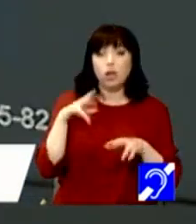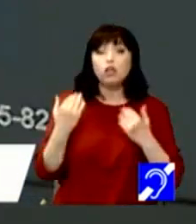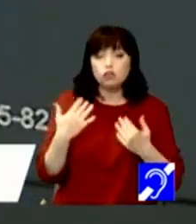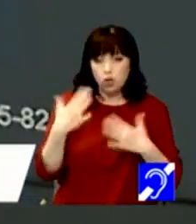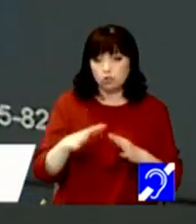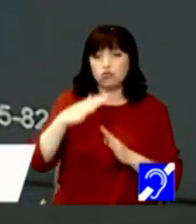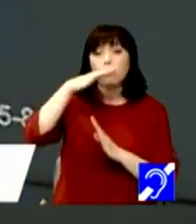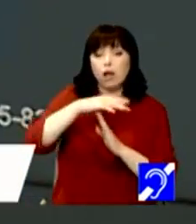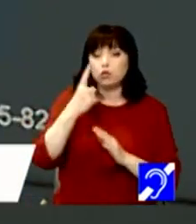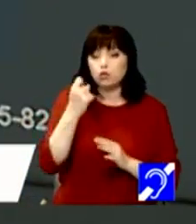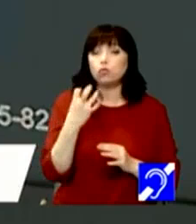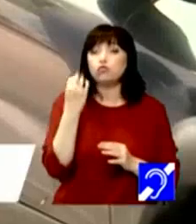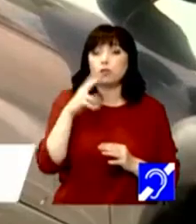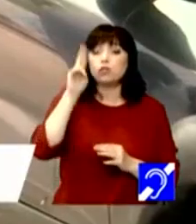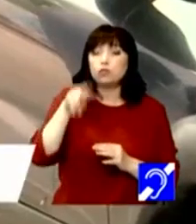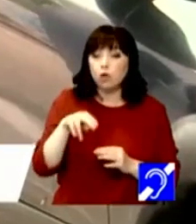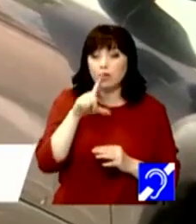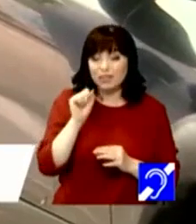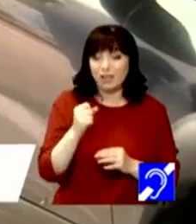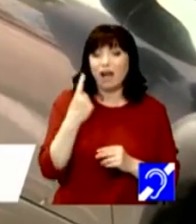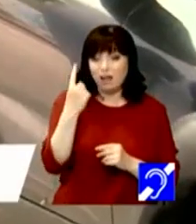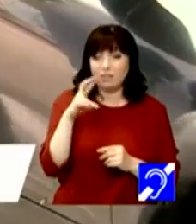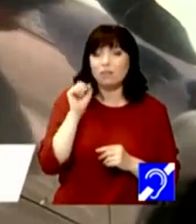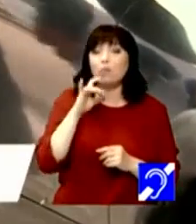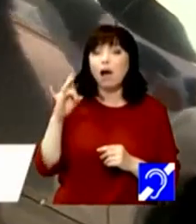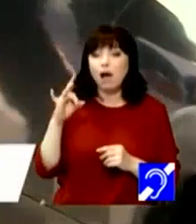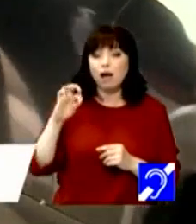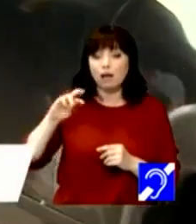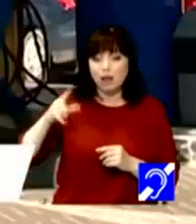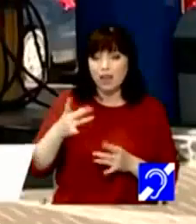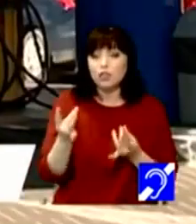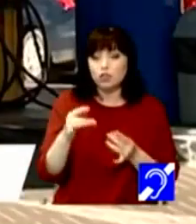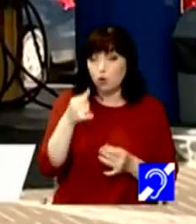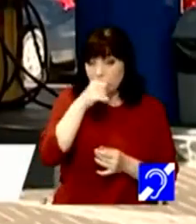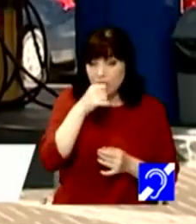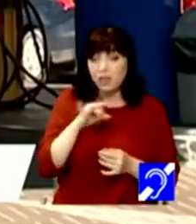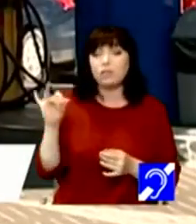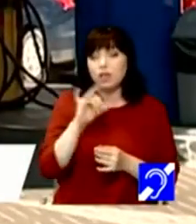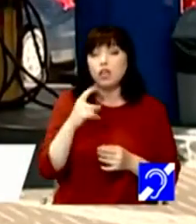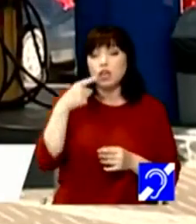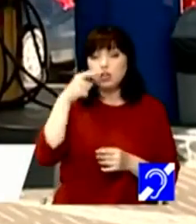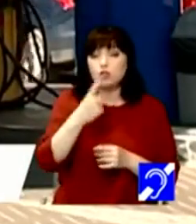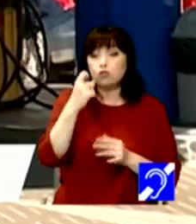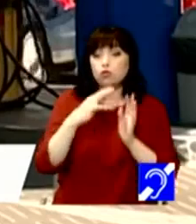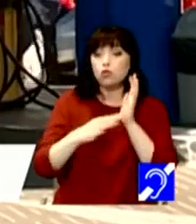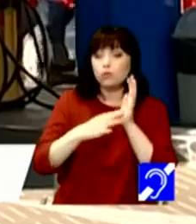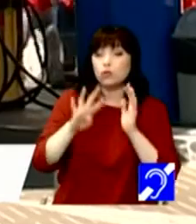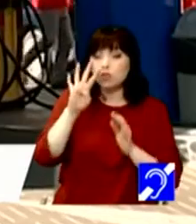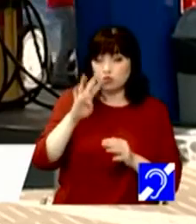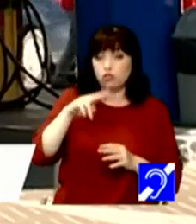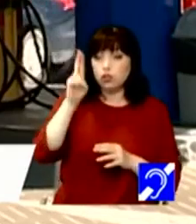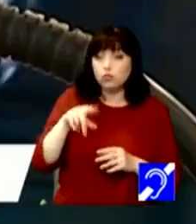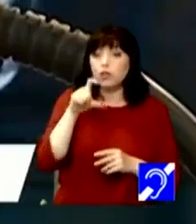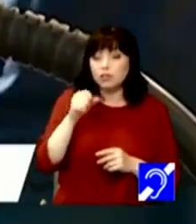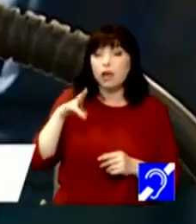la un nivel maxim de 114 dolari pentru un baril de petrol și 1194 de dolari pentru tona de